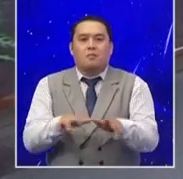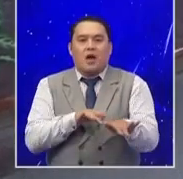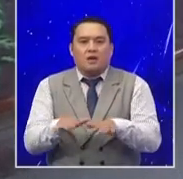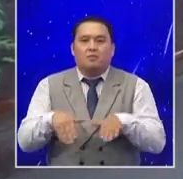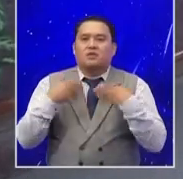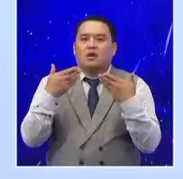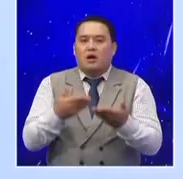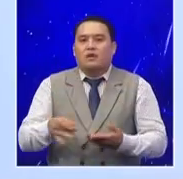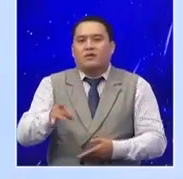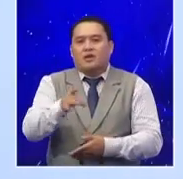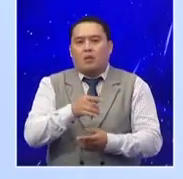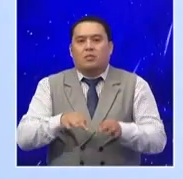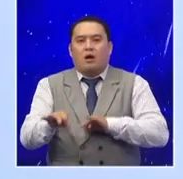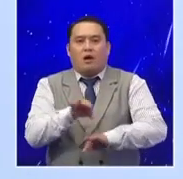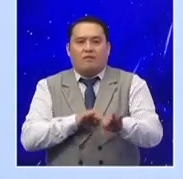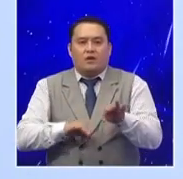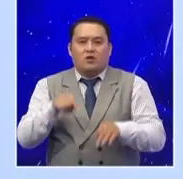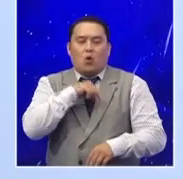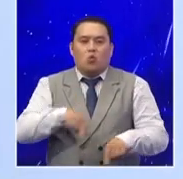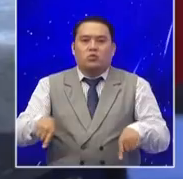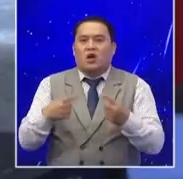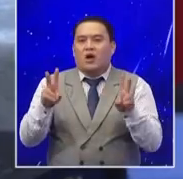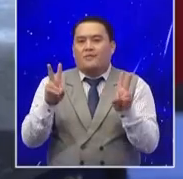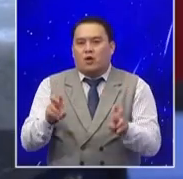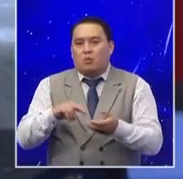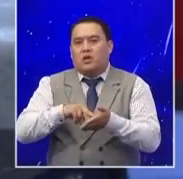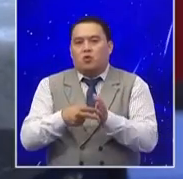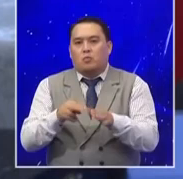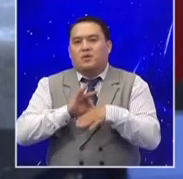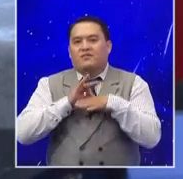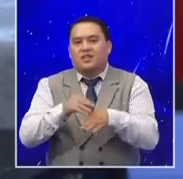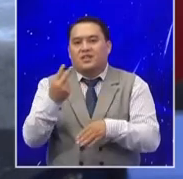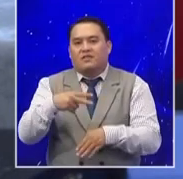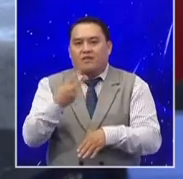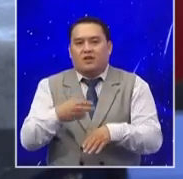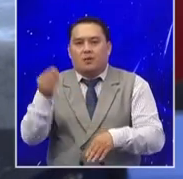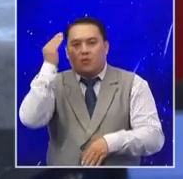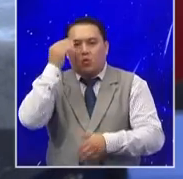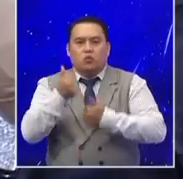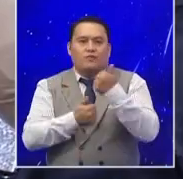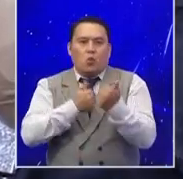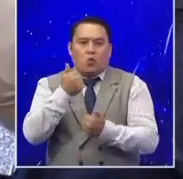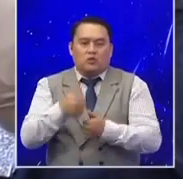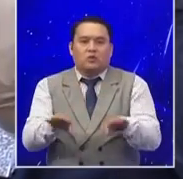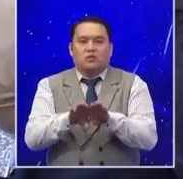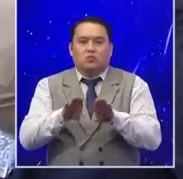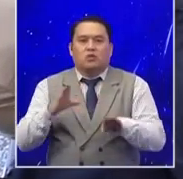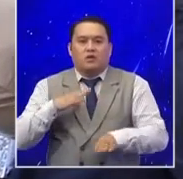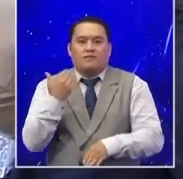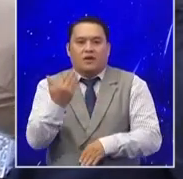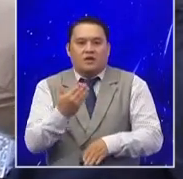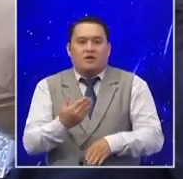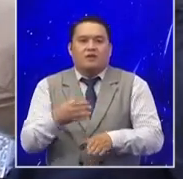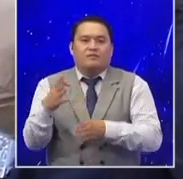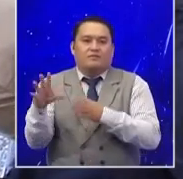мероприятия, представители регионального проектного офиса Рухани Жангару, планируют провести еще 20 интеллектуальных конкурсов IQ Дода